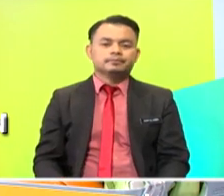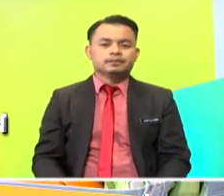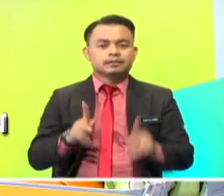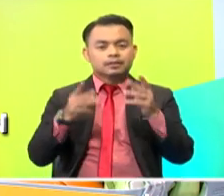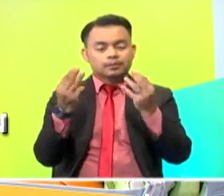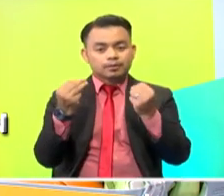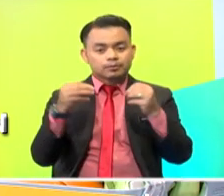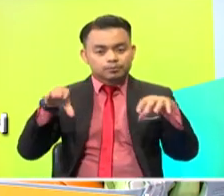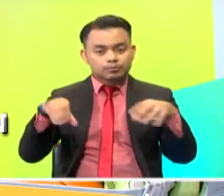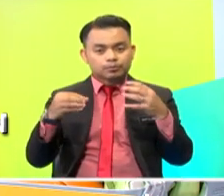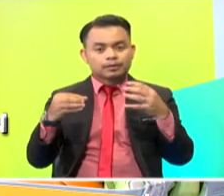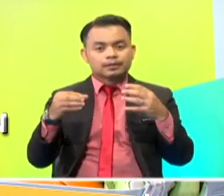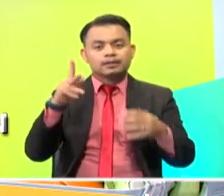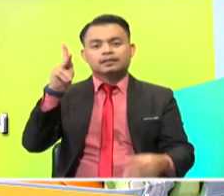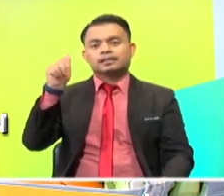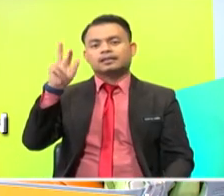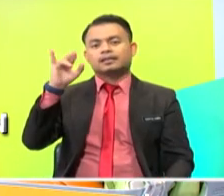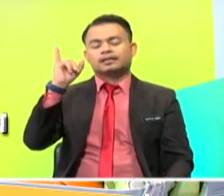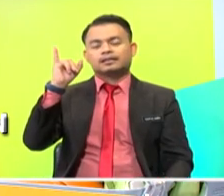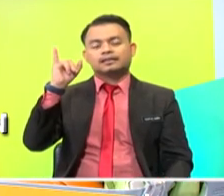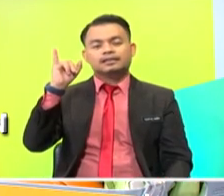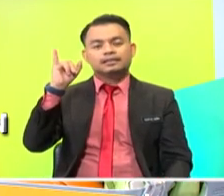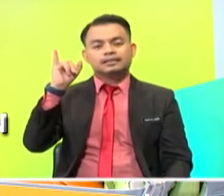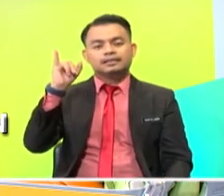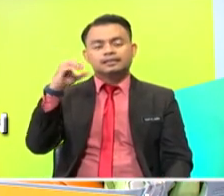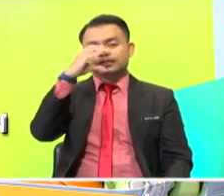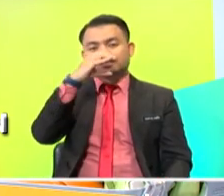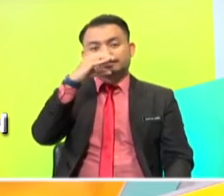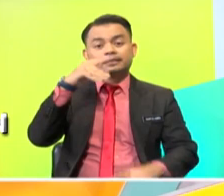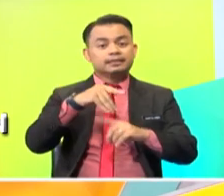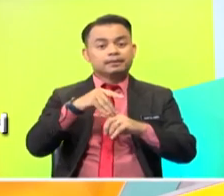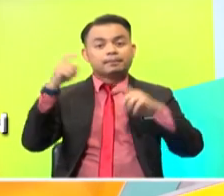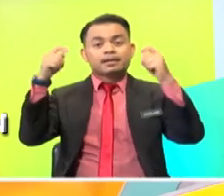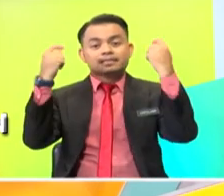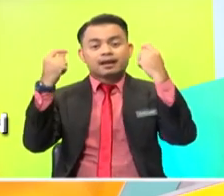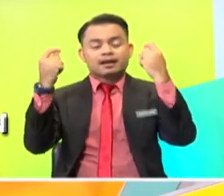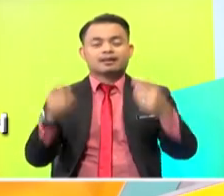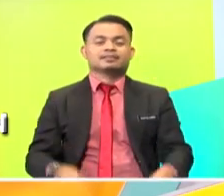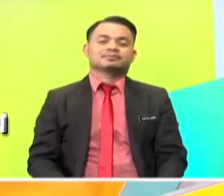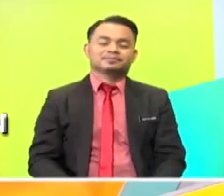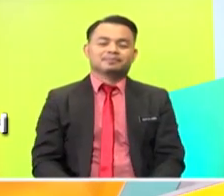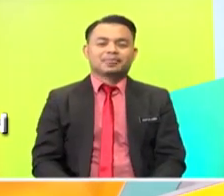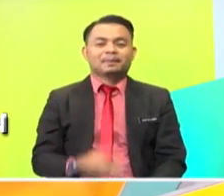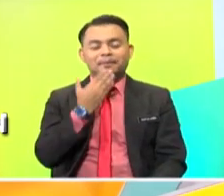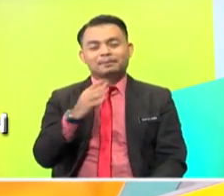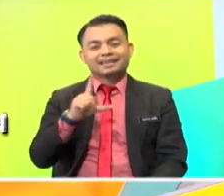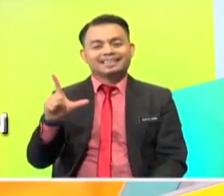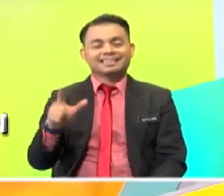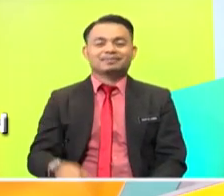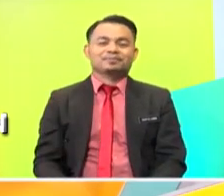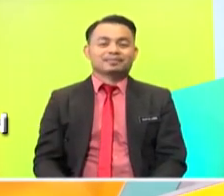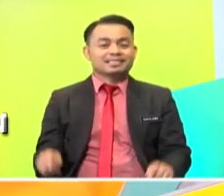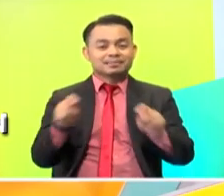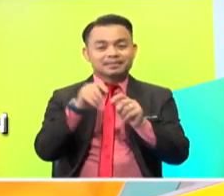beli di pasar Hanifah salah tempat yang ada bahan segayo cium ah oke bye aku jadi seperti yang chegou